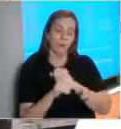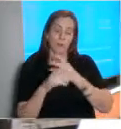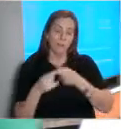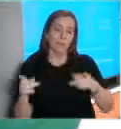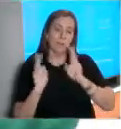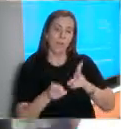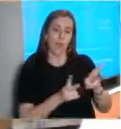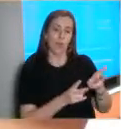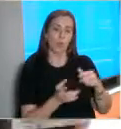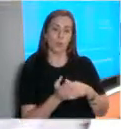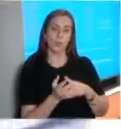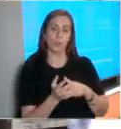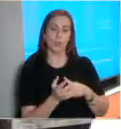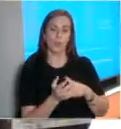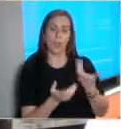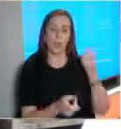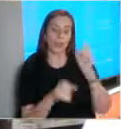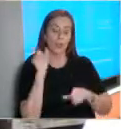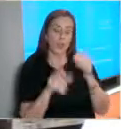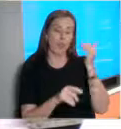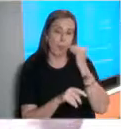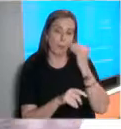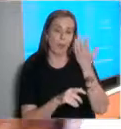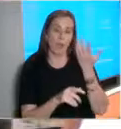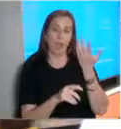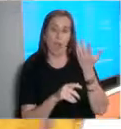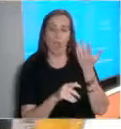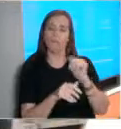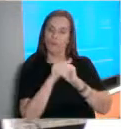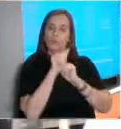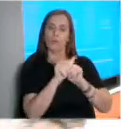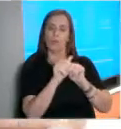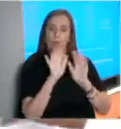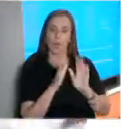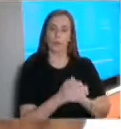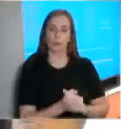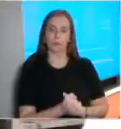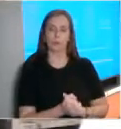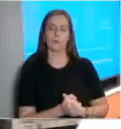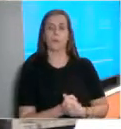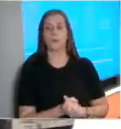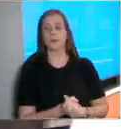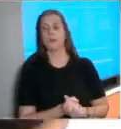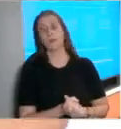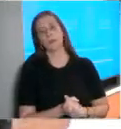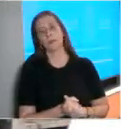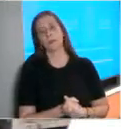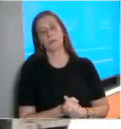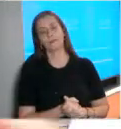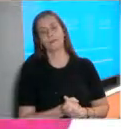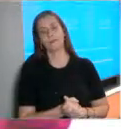כדי שדעת הקהל תעזוב אותו לטיפ-טיפה.